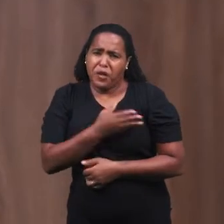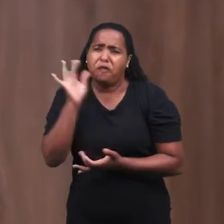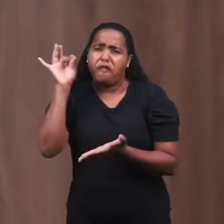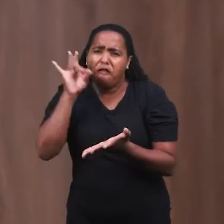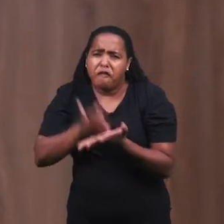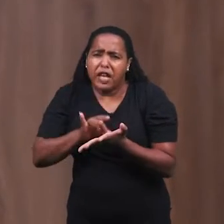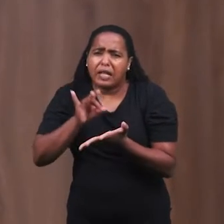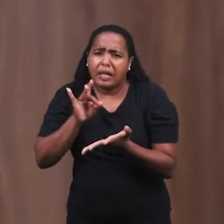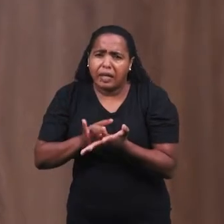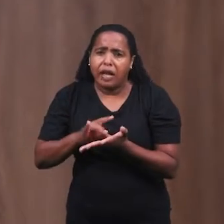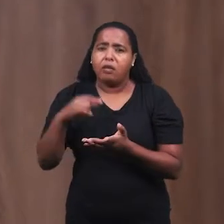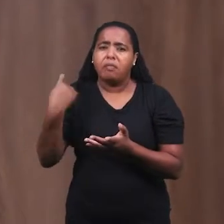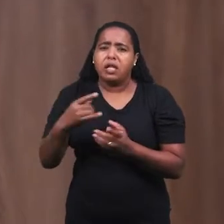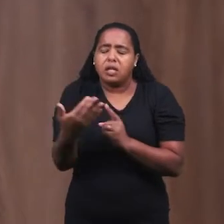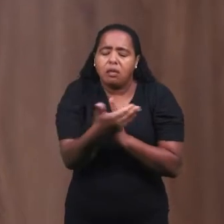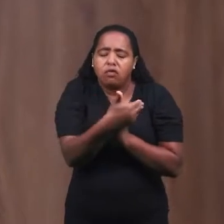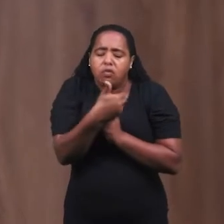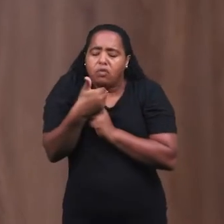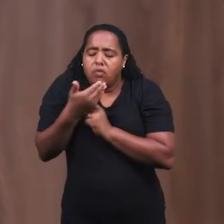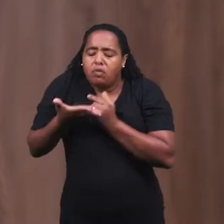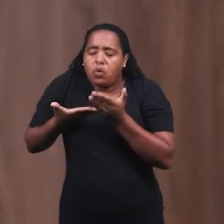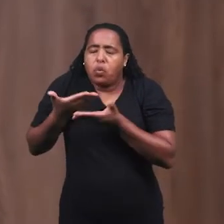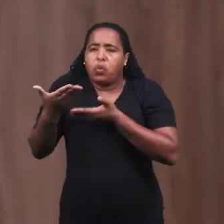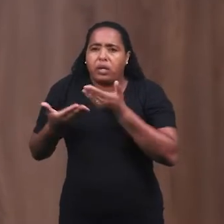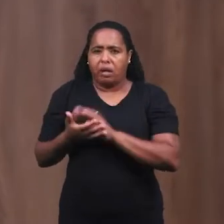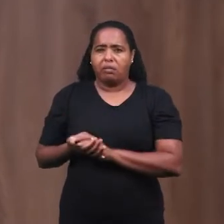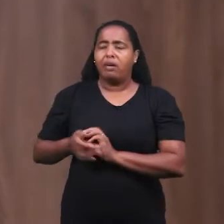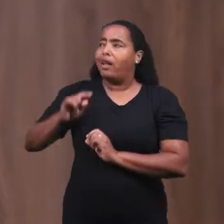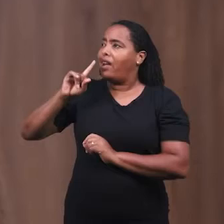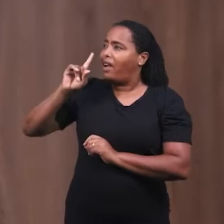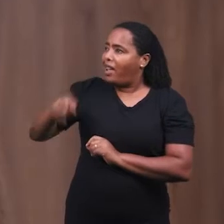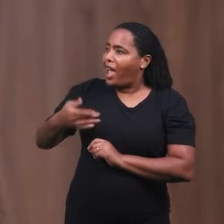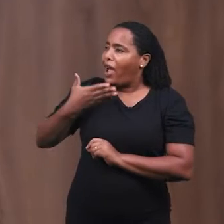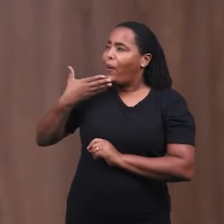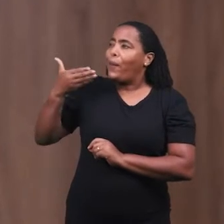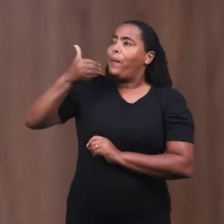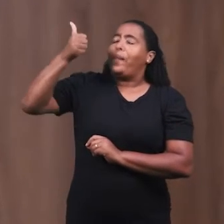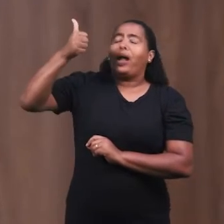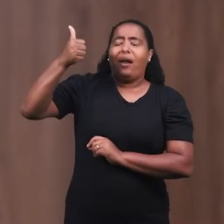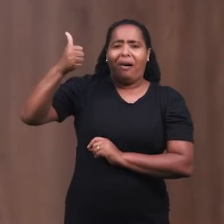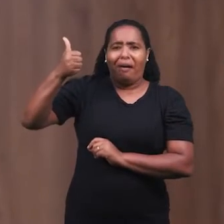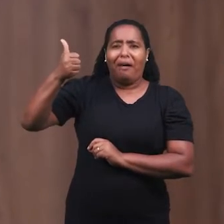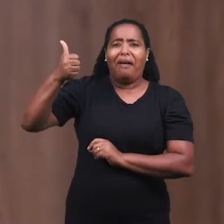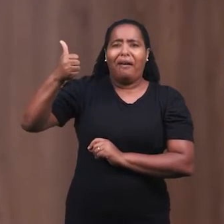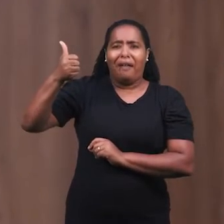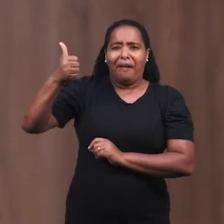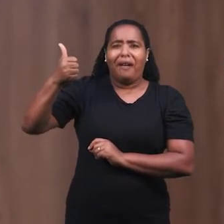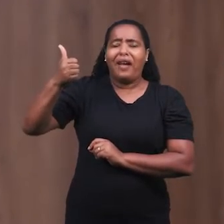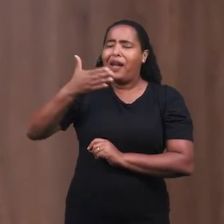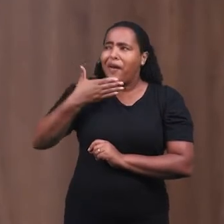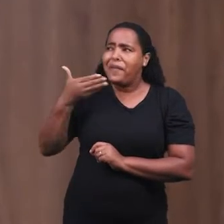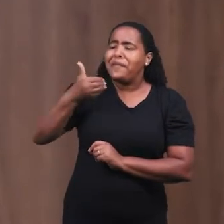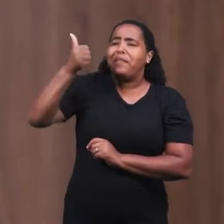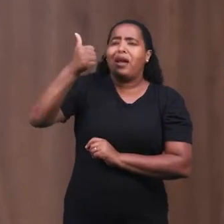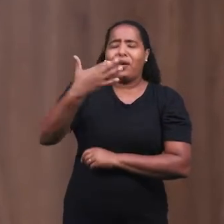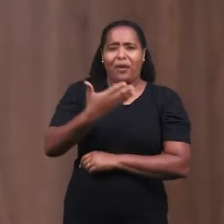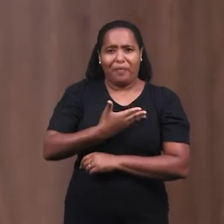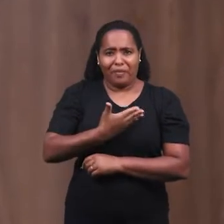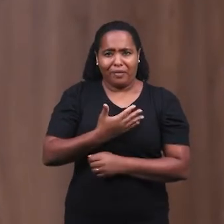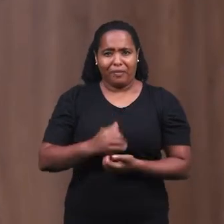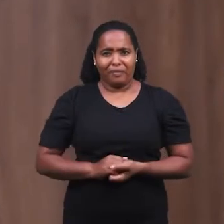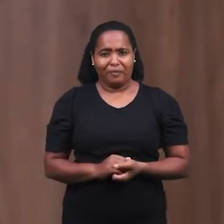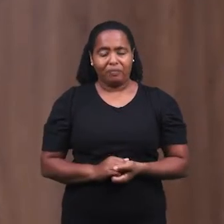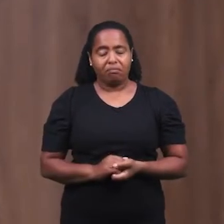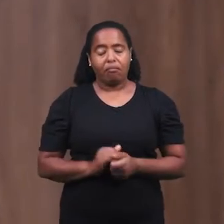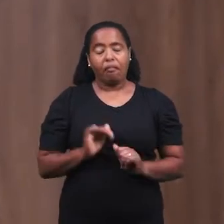Друзей, дружбу нужно хранить. И Он величайший из друзей. Он больше всех, как мы сказали в самом начале.